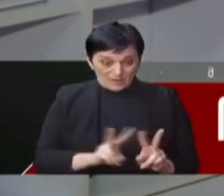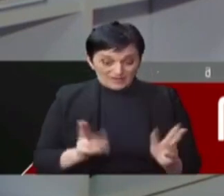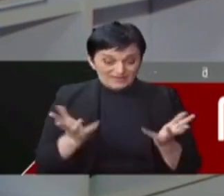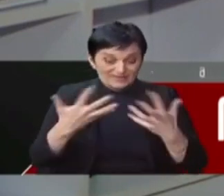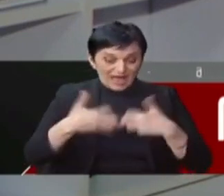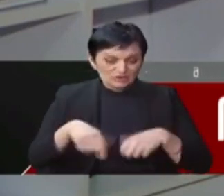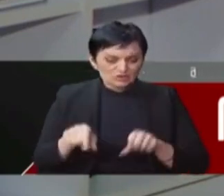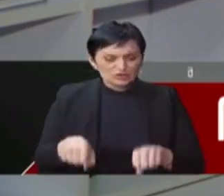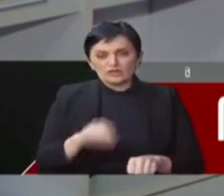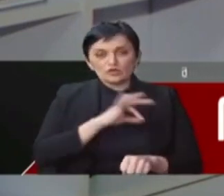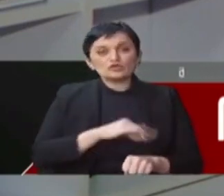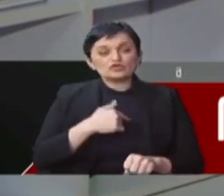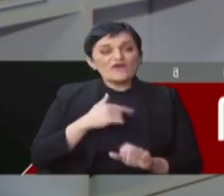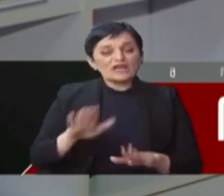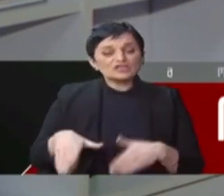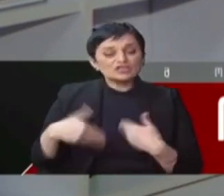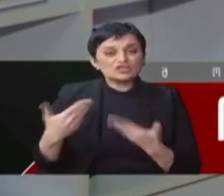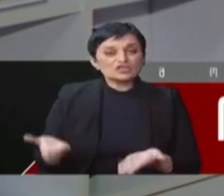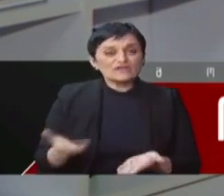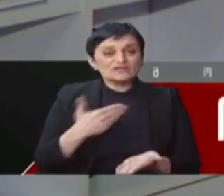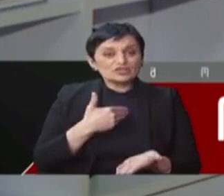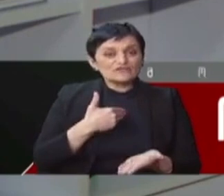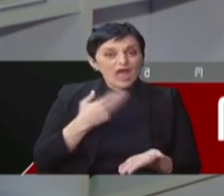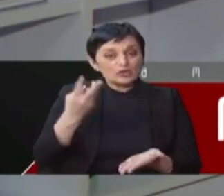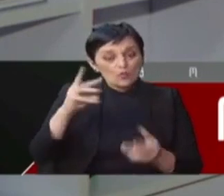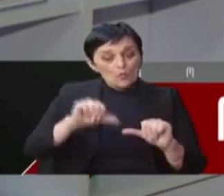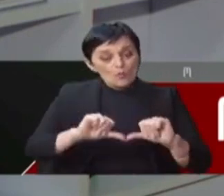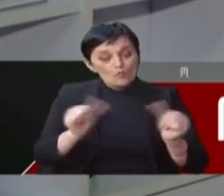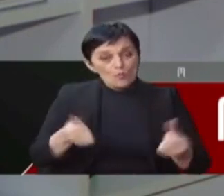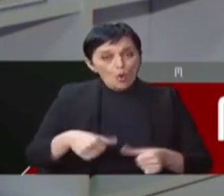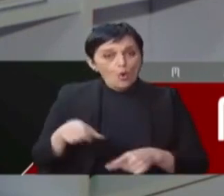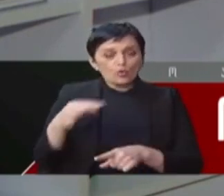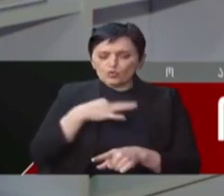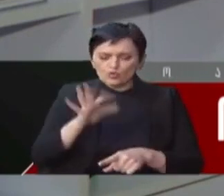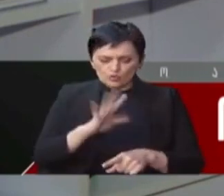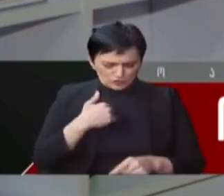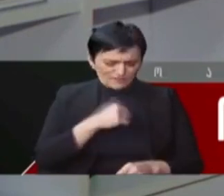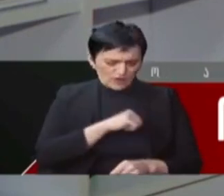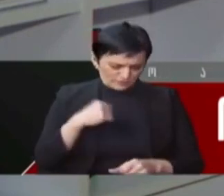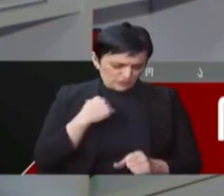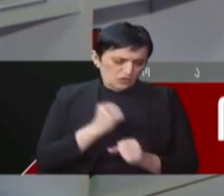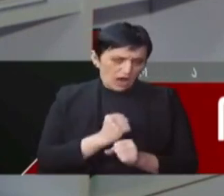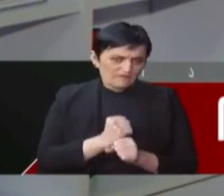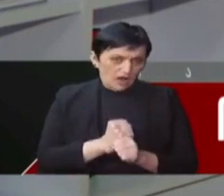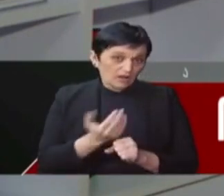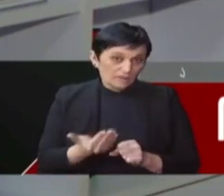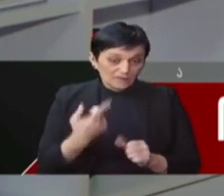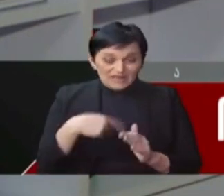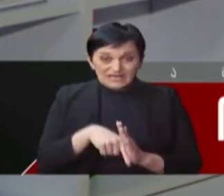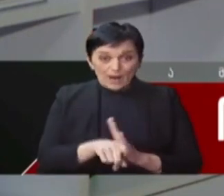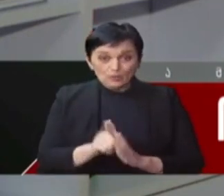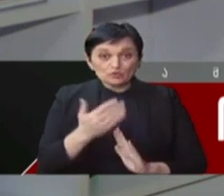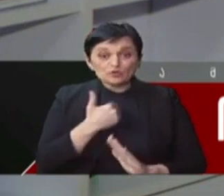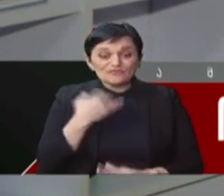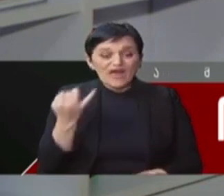ტექნიკური საშუალებების გამოყენებას, ჩვენ შეთავაზეთ ჩვენი მოდული, მაგრამ გითხეს რომ არა, ჩვენ გავაკეთებთ, მოახერხებთ და აქედან გამომდინარე,